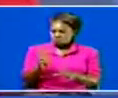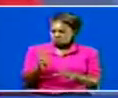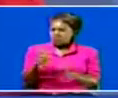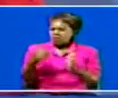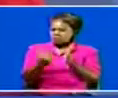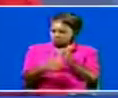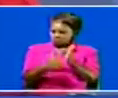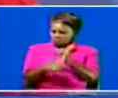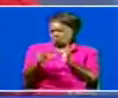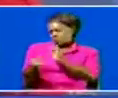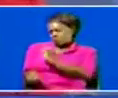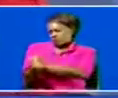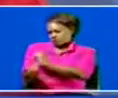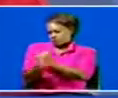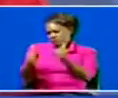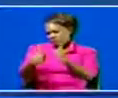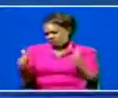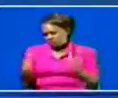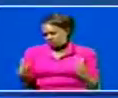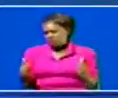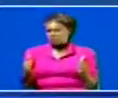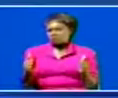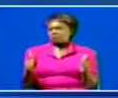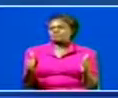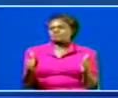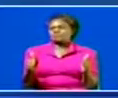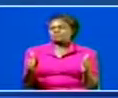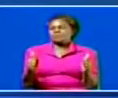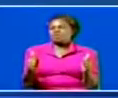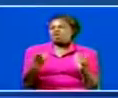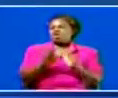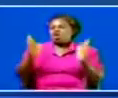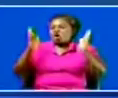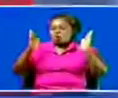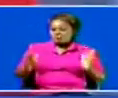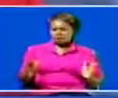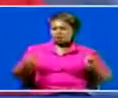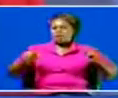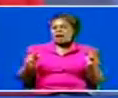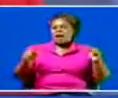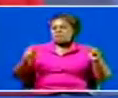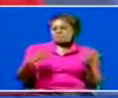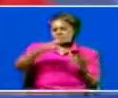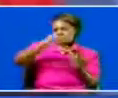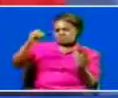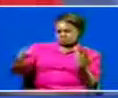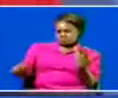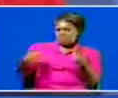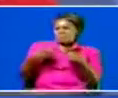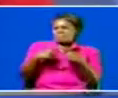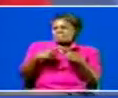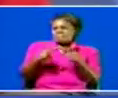mkono, umwelekeze katika njia sawa. Hakuna anayefurahia kutoka nje ya ndoa.